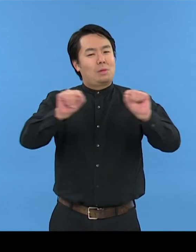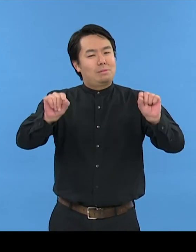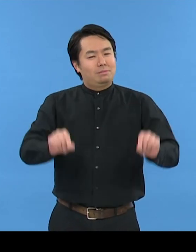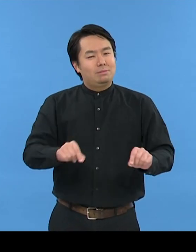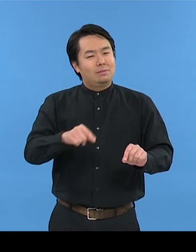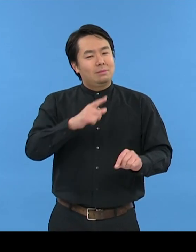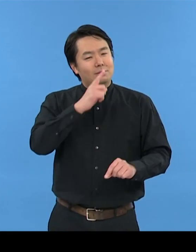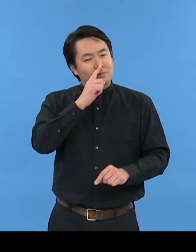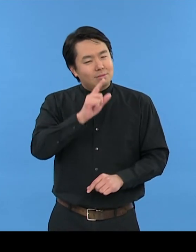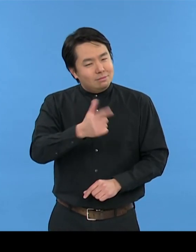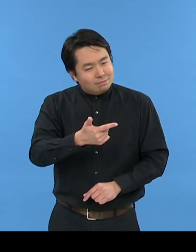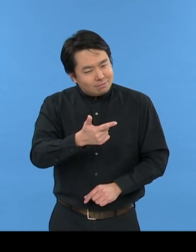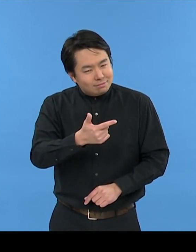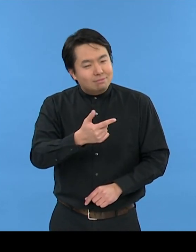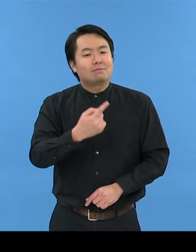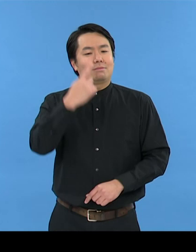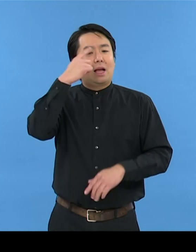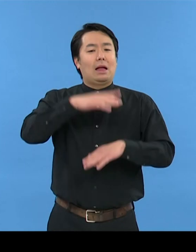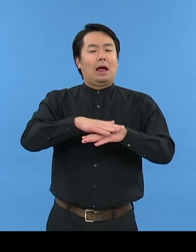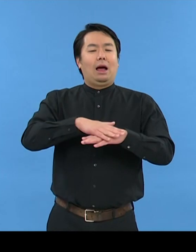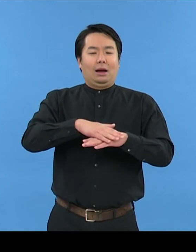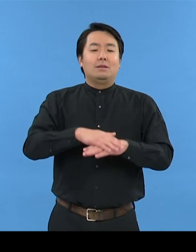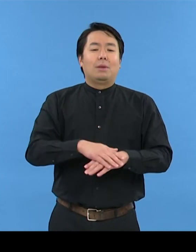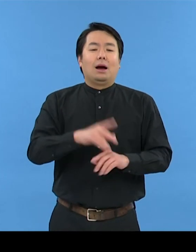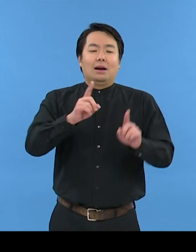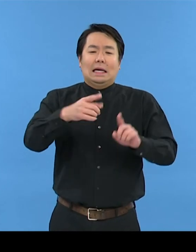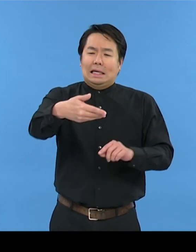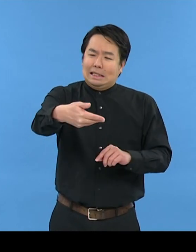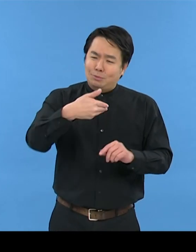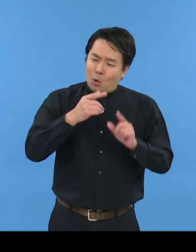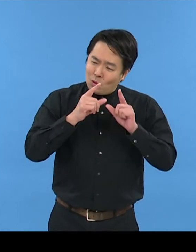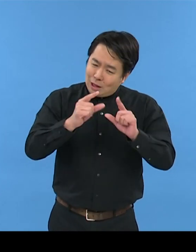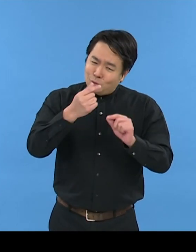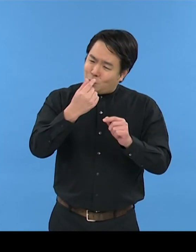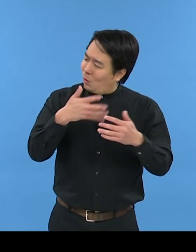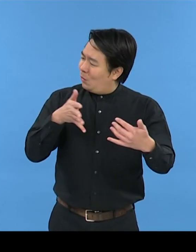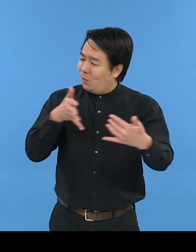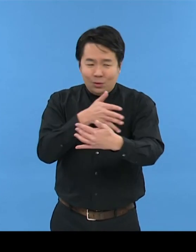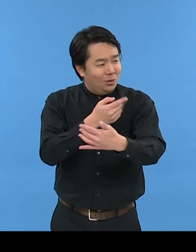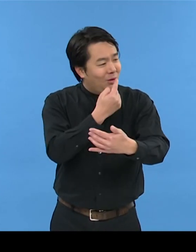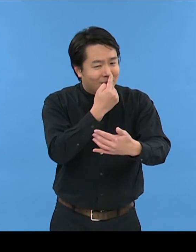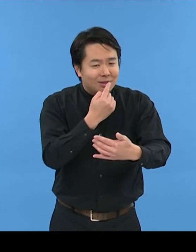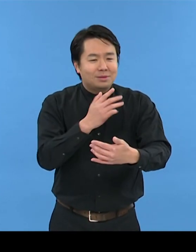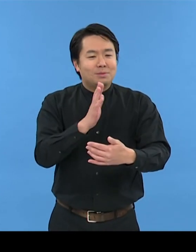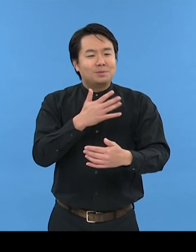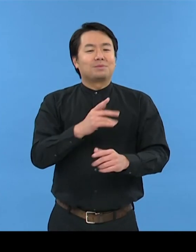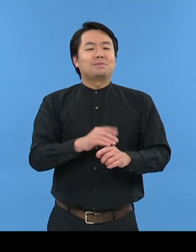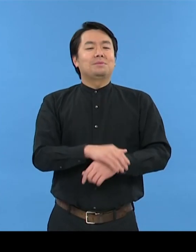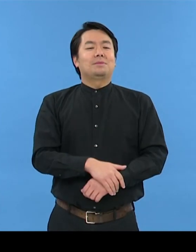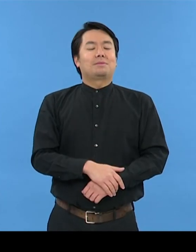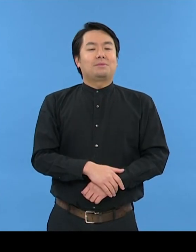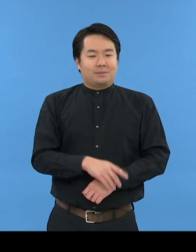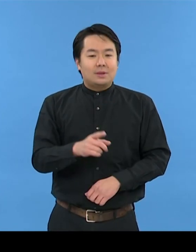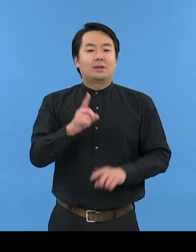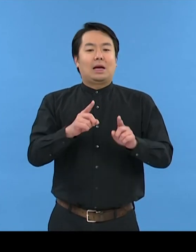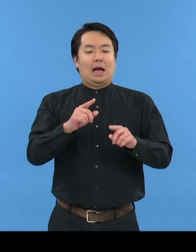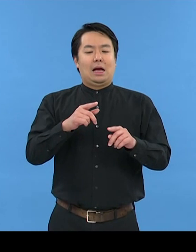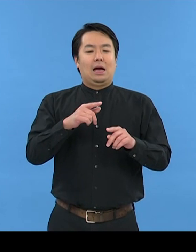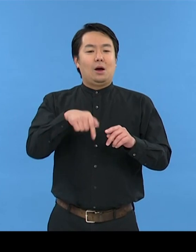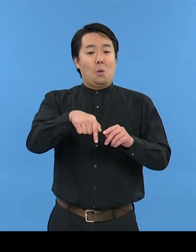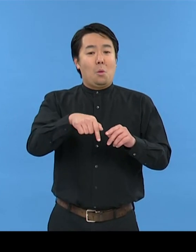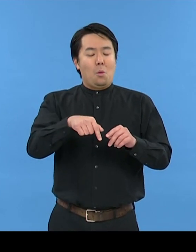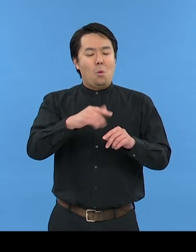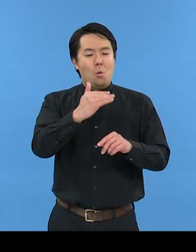私は思っているのでこの今のご質問の答えにはならないかもしれないですが私の中では課題であり自分の中